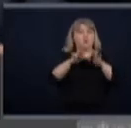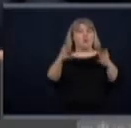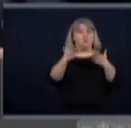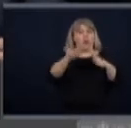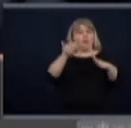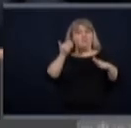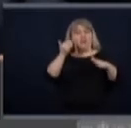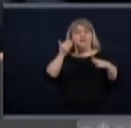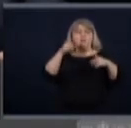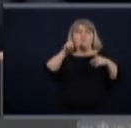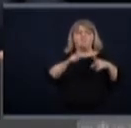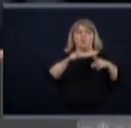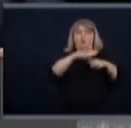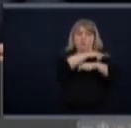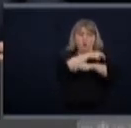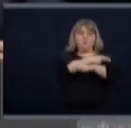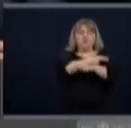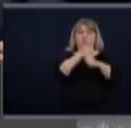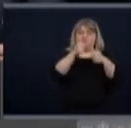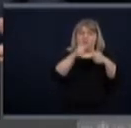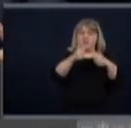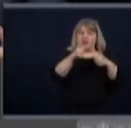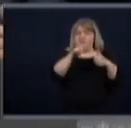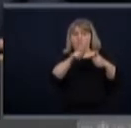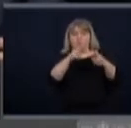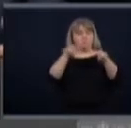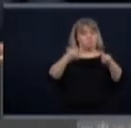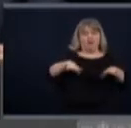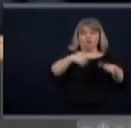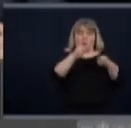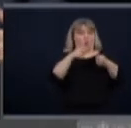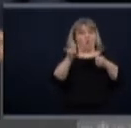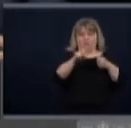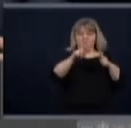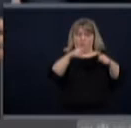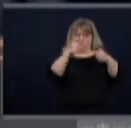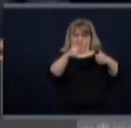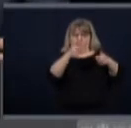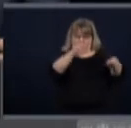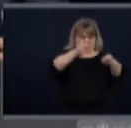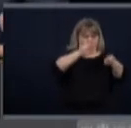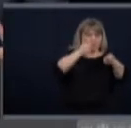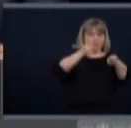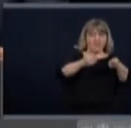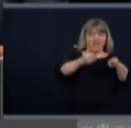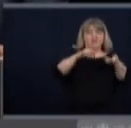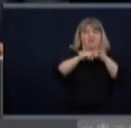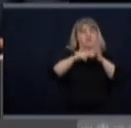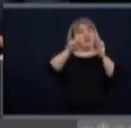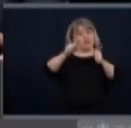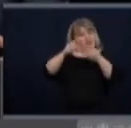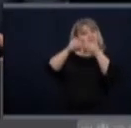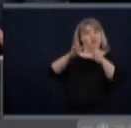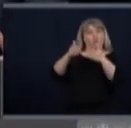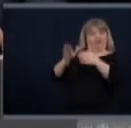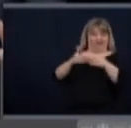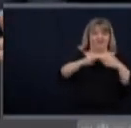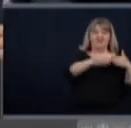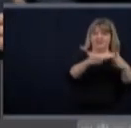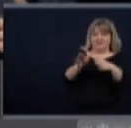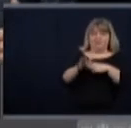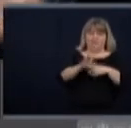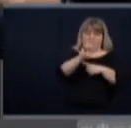penser réouvrir les écoles et les entreprises. De reprendre ou d'être certain qu'on a le contrôle dans nos hôpitaux.